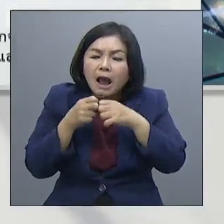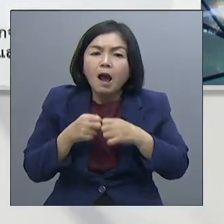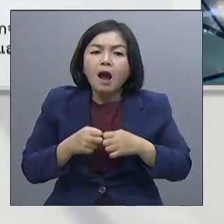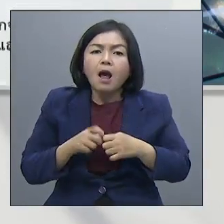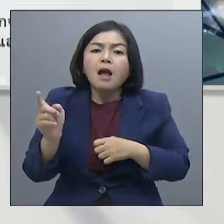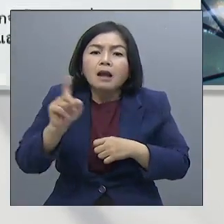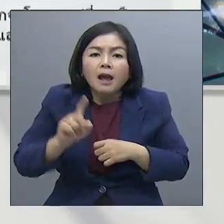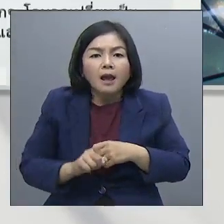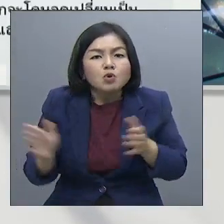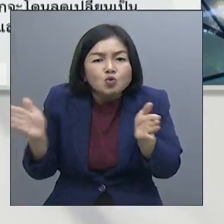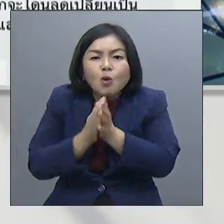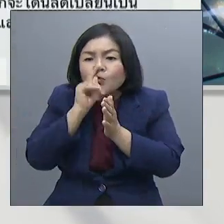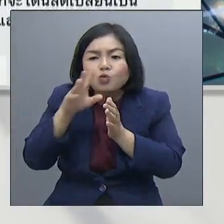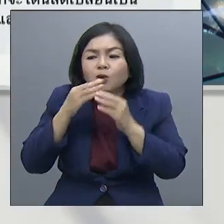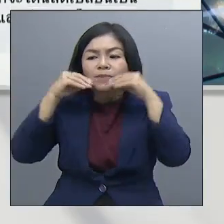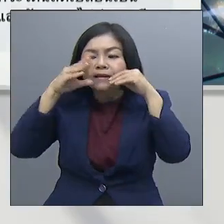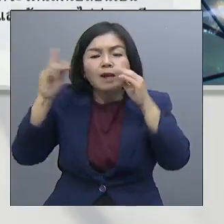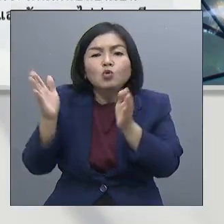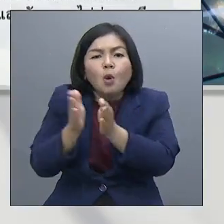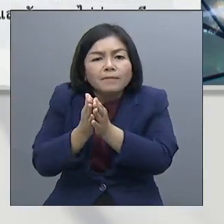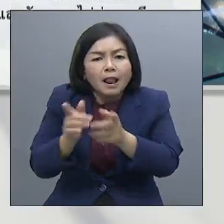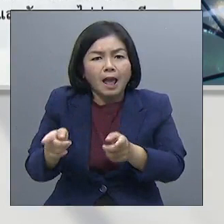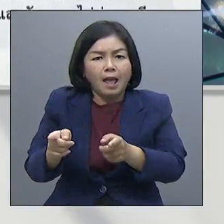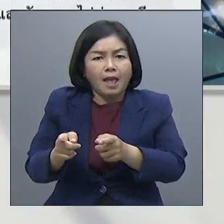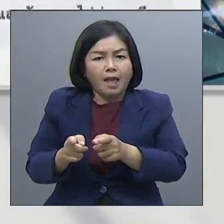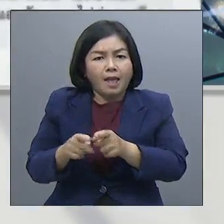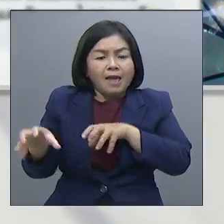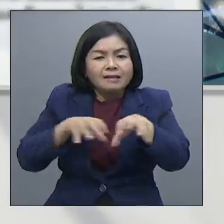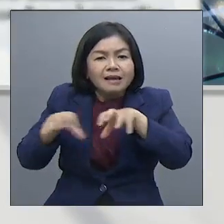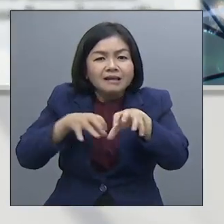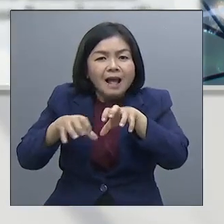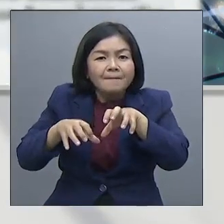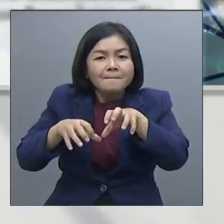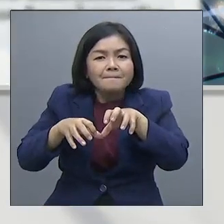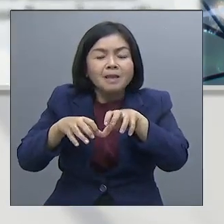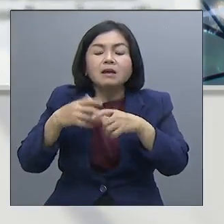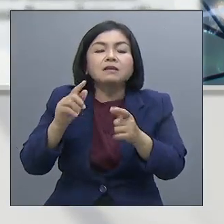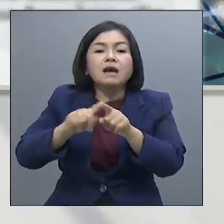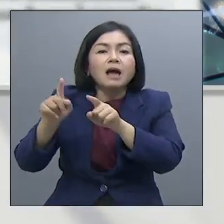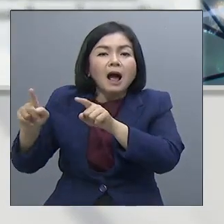มาจากการควบรวมบางคนบอกว่าโปรจากเน็ตไม่อั้นไม่ลดสปีดส่วนม